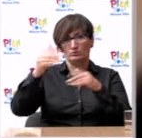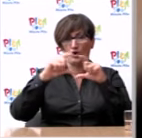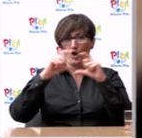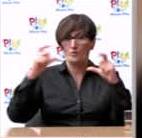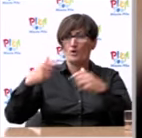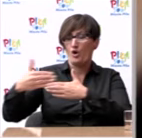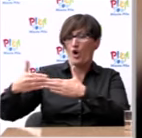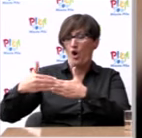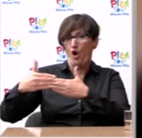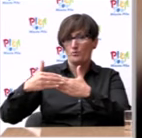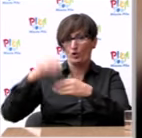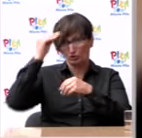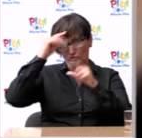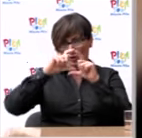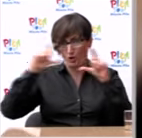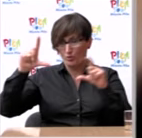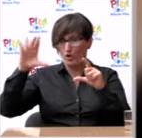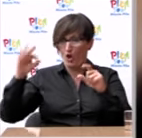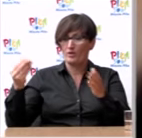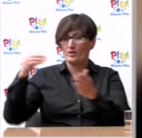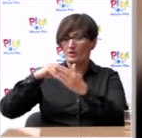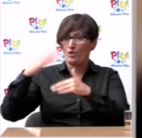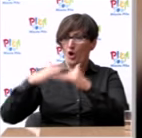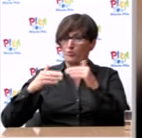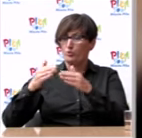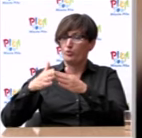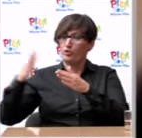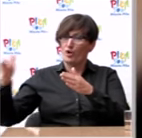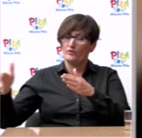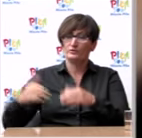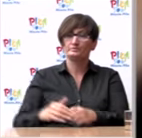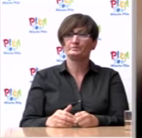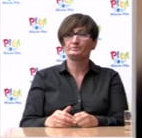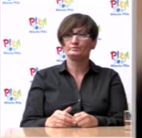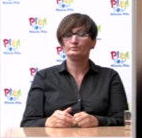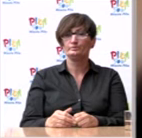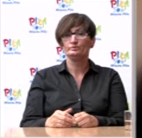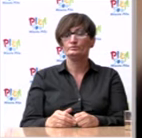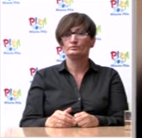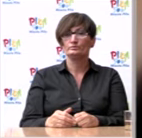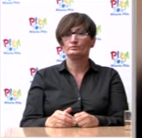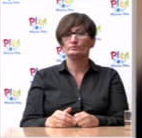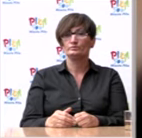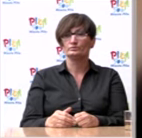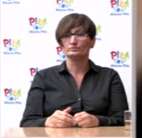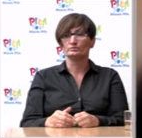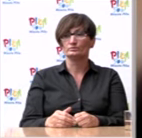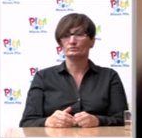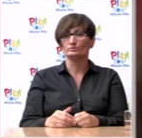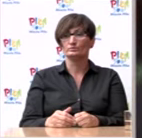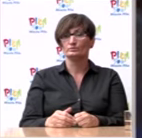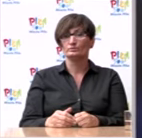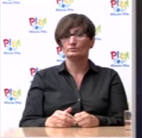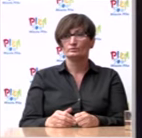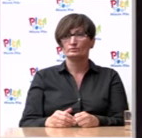obok istniejącego ogólniaka jako dobudowa lub sytuowanie wolnostojącego budynku hali. Oczywiście zachowuje